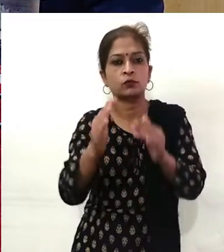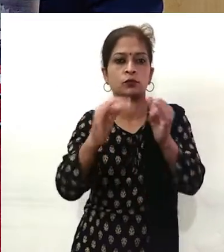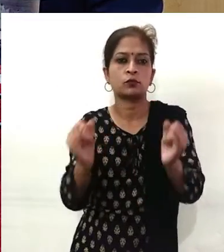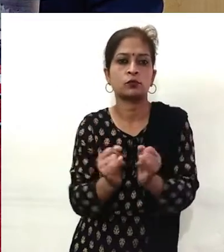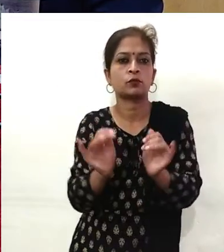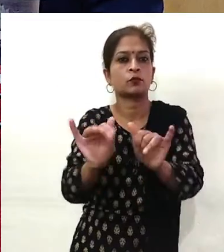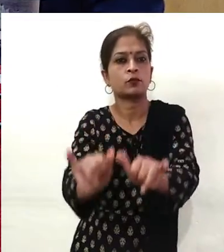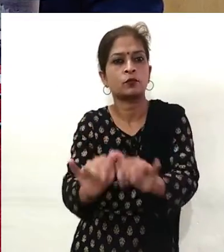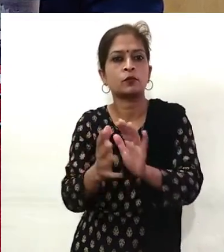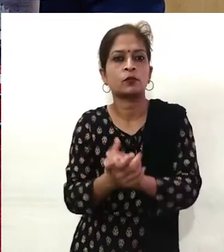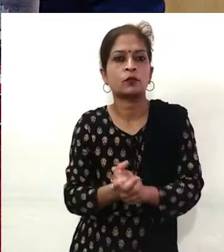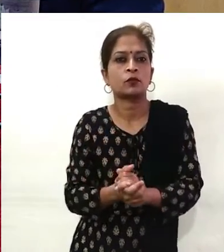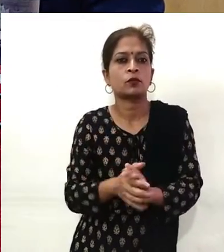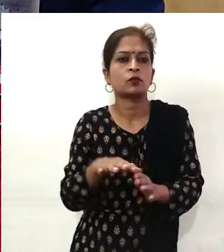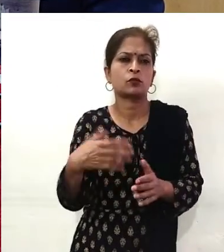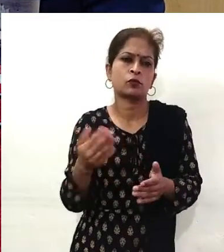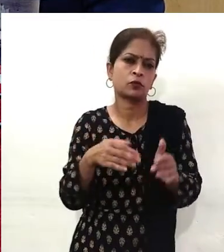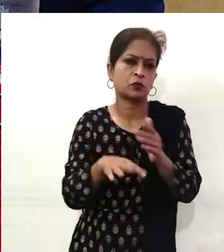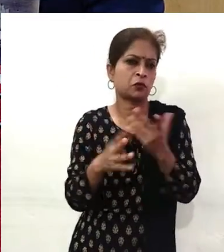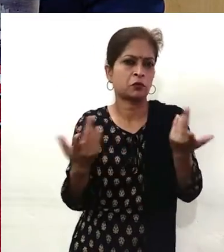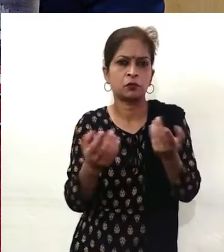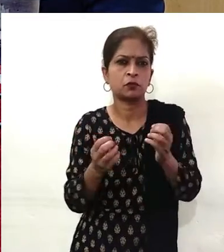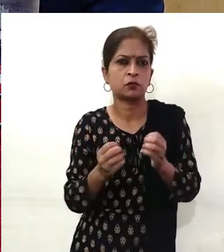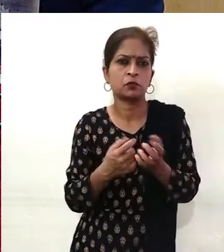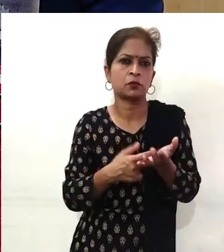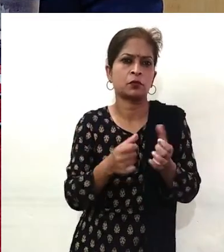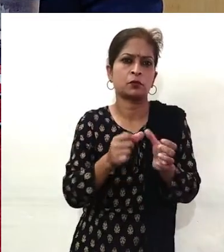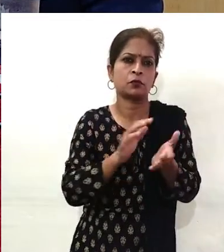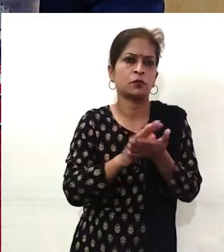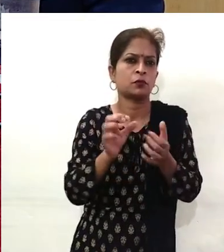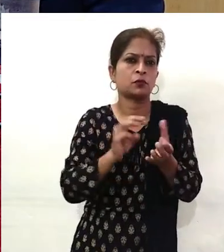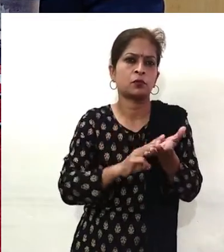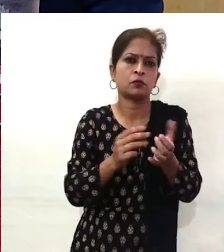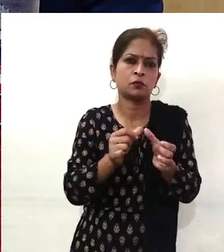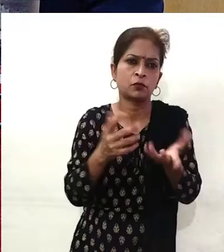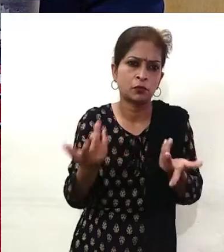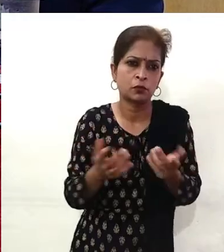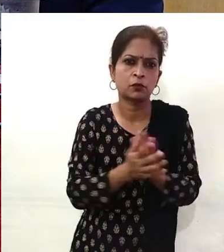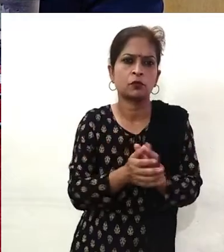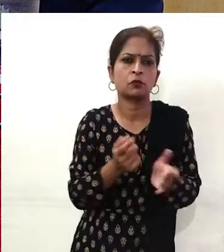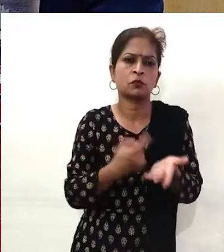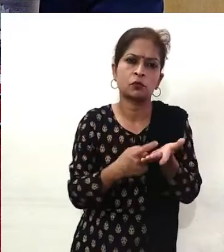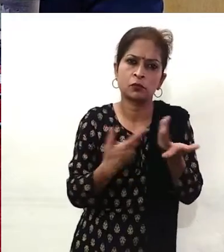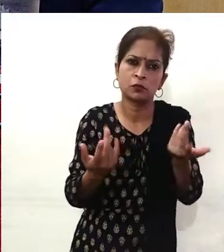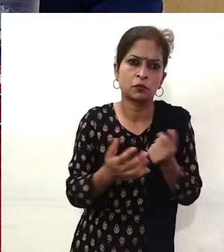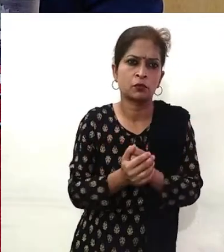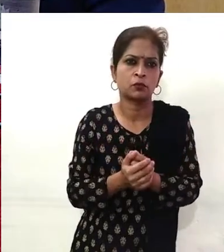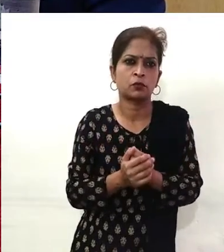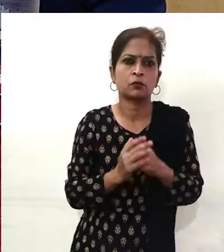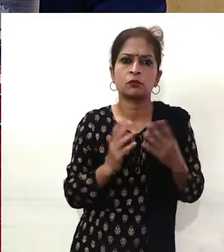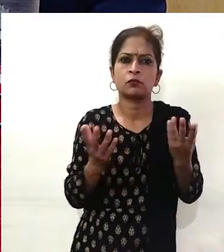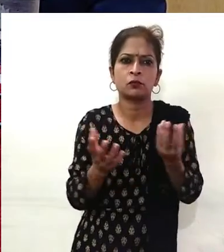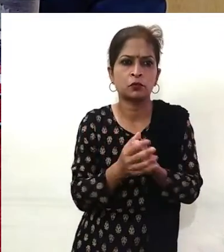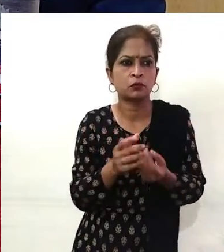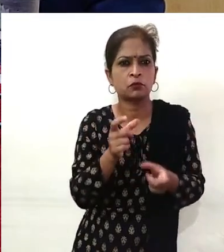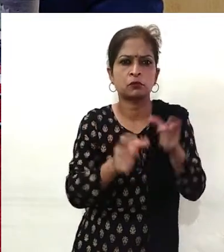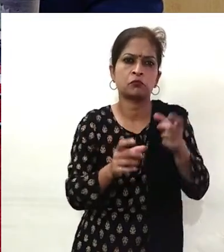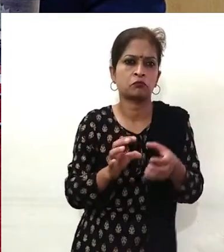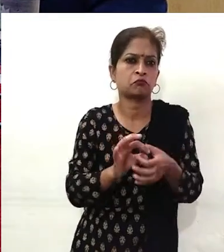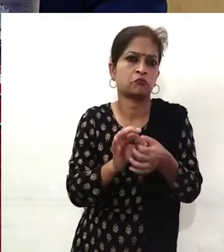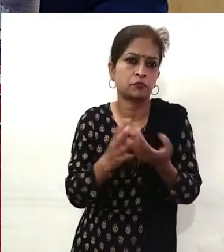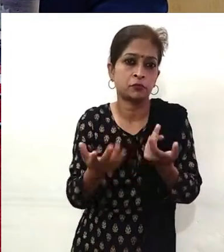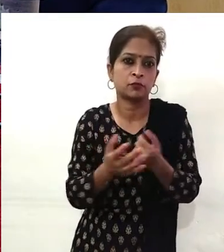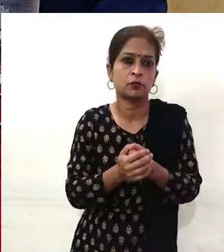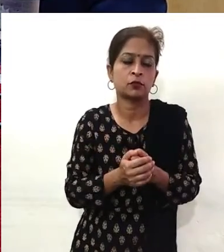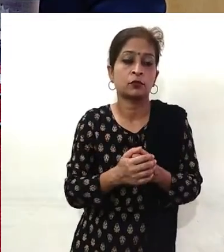जाता है। हमें पता नहीं वो ब्रह्म क्या है, लेकिन वो आस्था से जुड़े हुए हैं। और चूंकि पुरुषोत्तम है, उनकी दिनचर्या